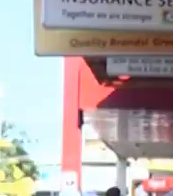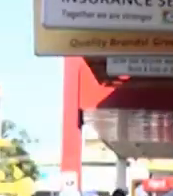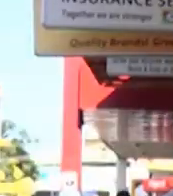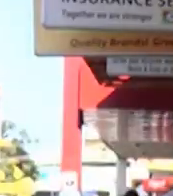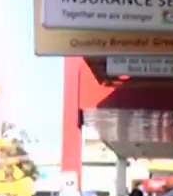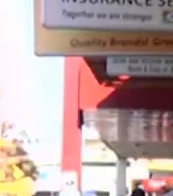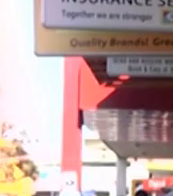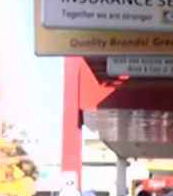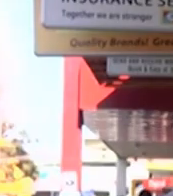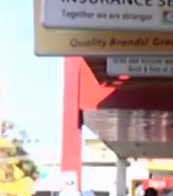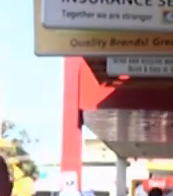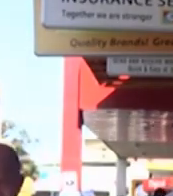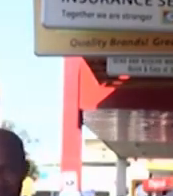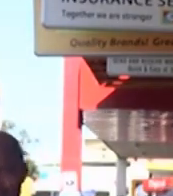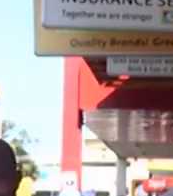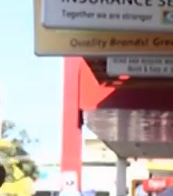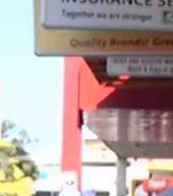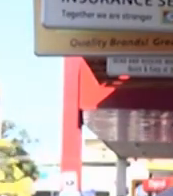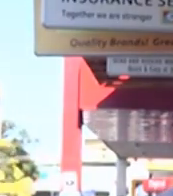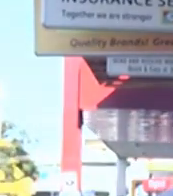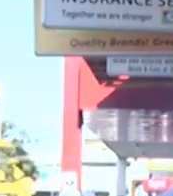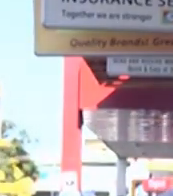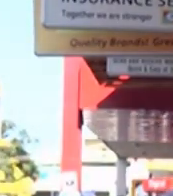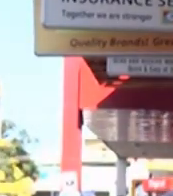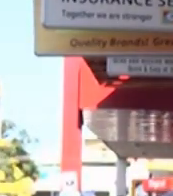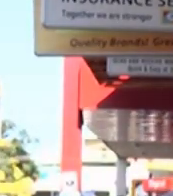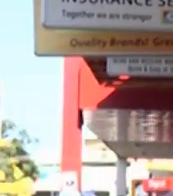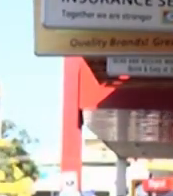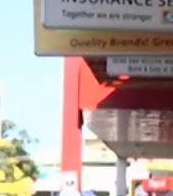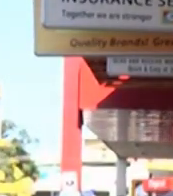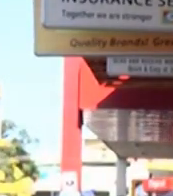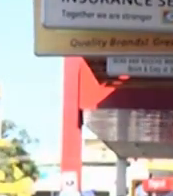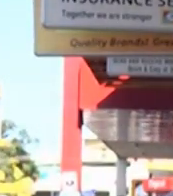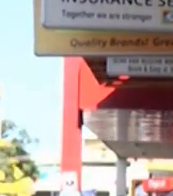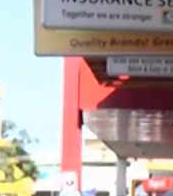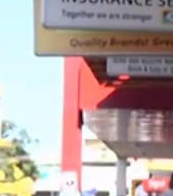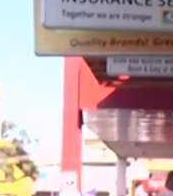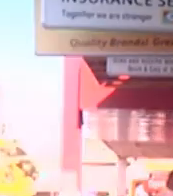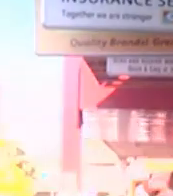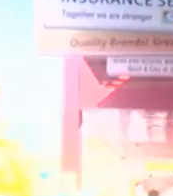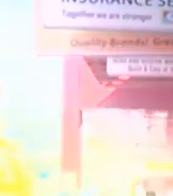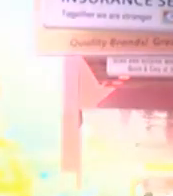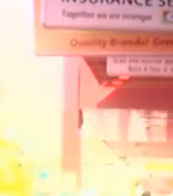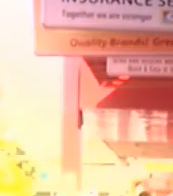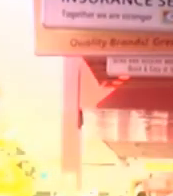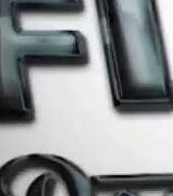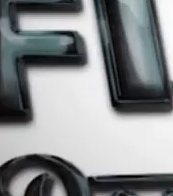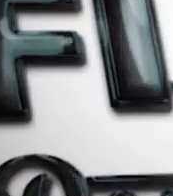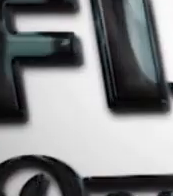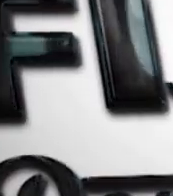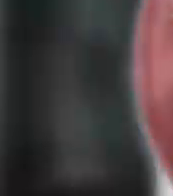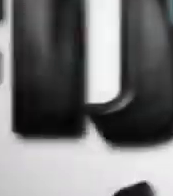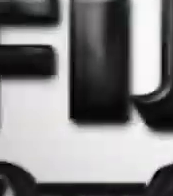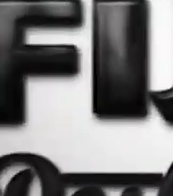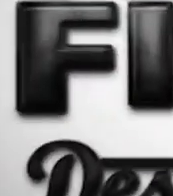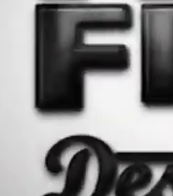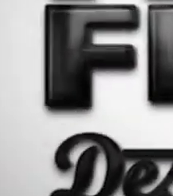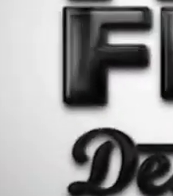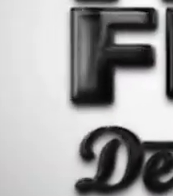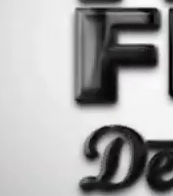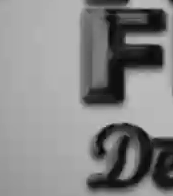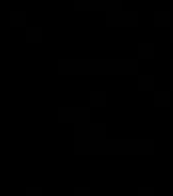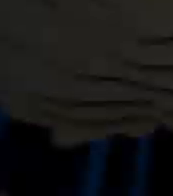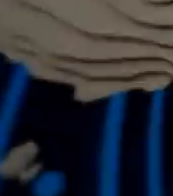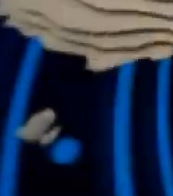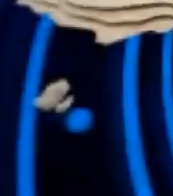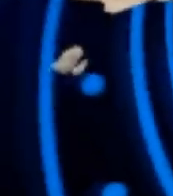Baik tu dia jadi beratahu रेडियो फीजी बहुत रेडियो फीजी रोज सुनता हूँ. रेडियो फीजी 2 देश